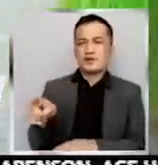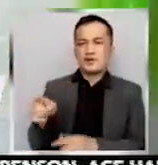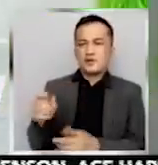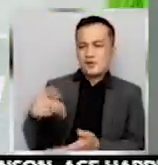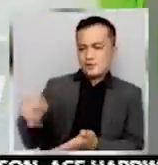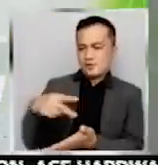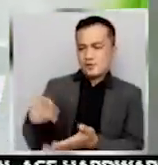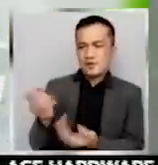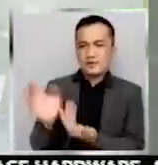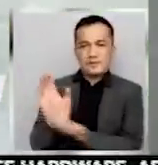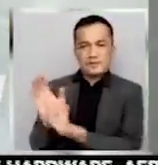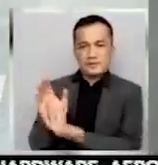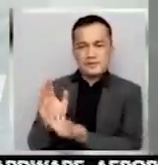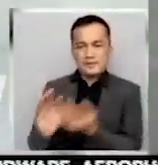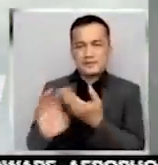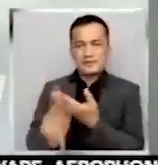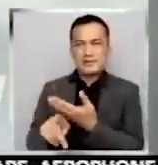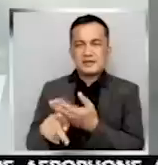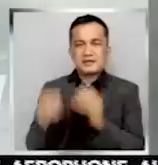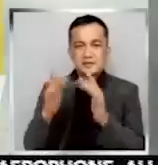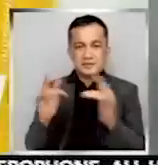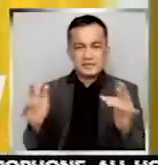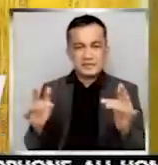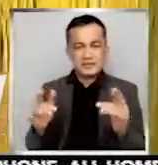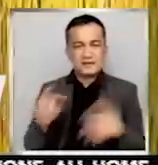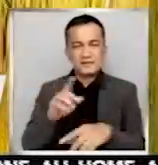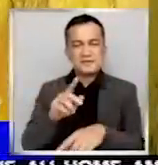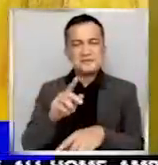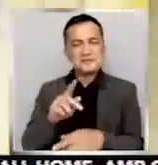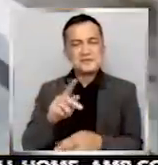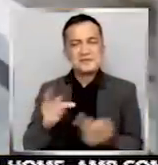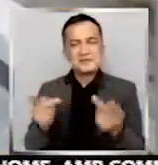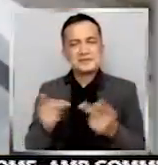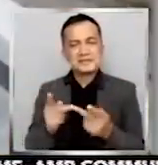nagbabalik na pista sa lugar na sumakto rin sa Women's Month.